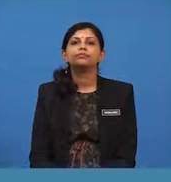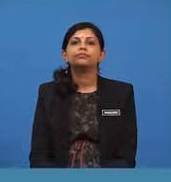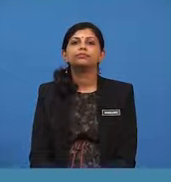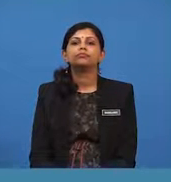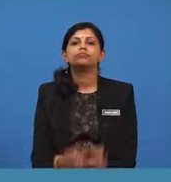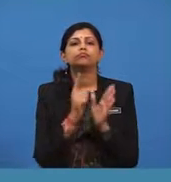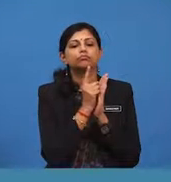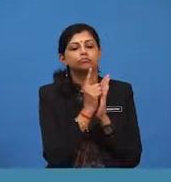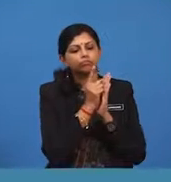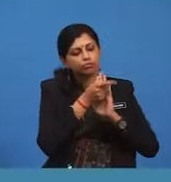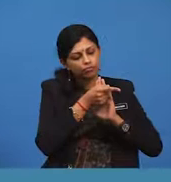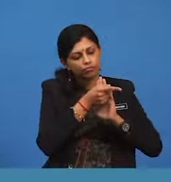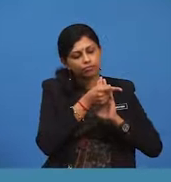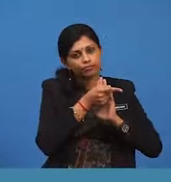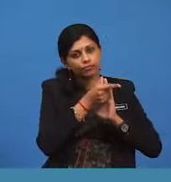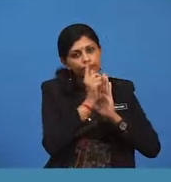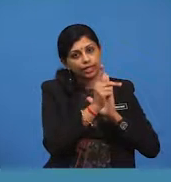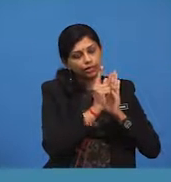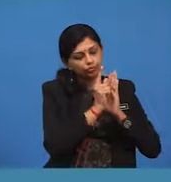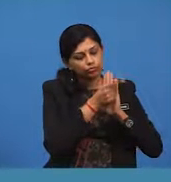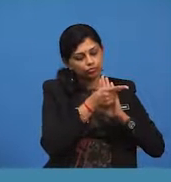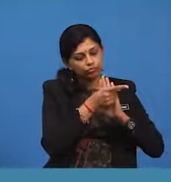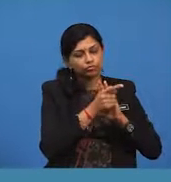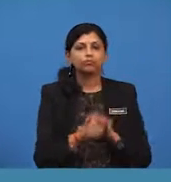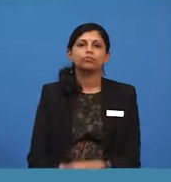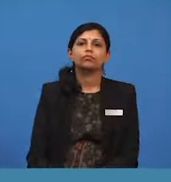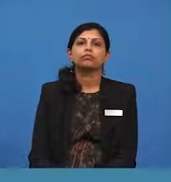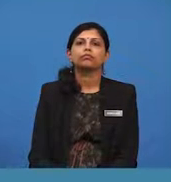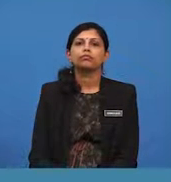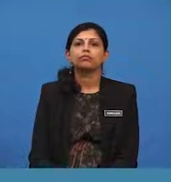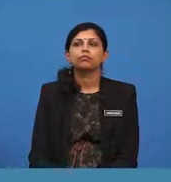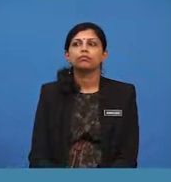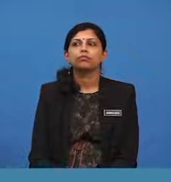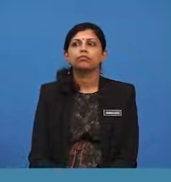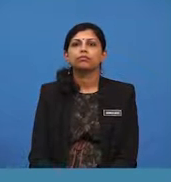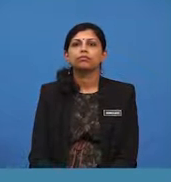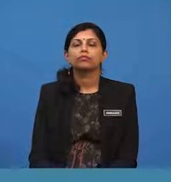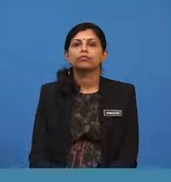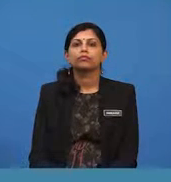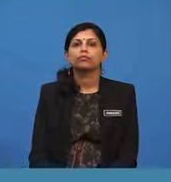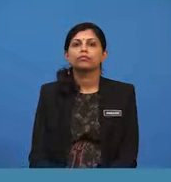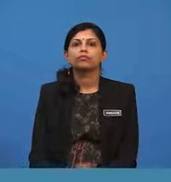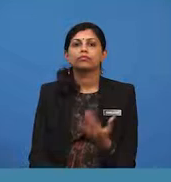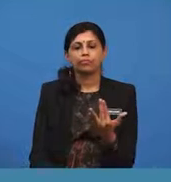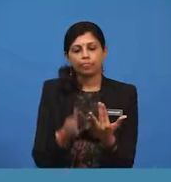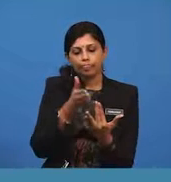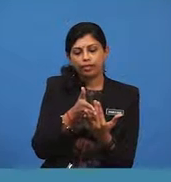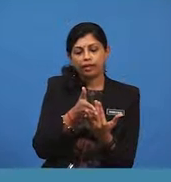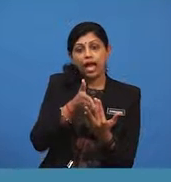jarum galvanometer terpesong ke kanan. Seterusnya, dawai digerakkan ke